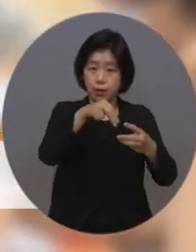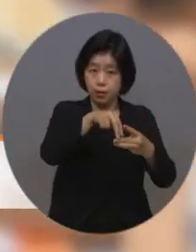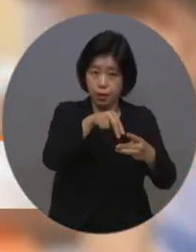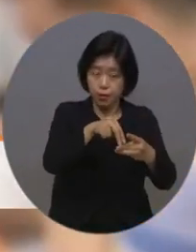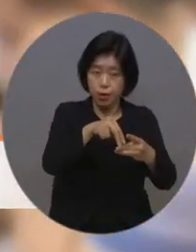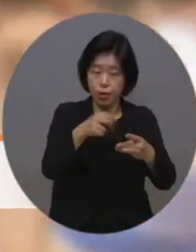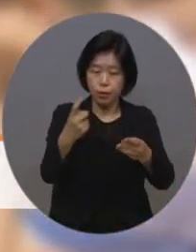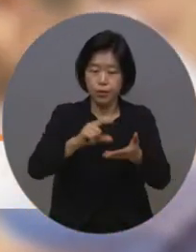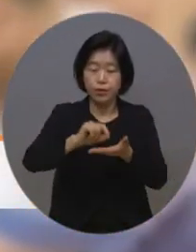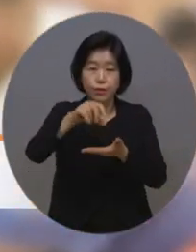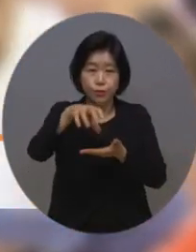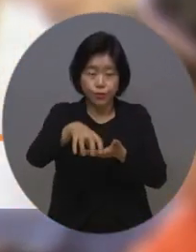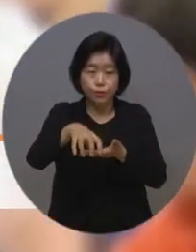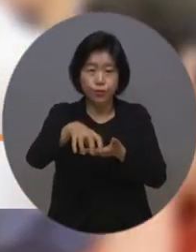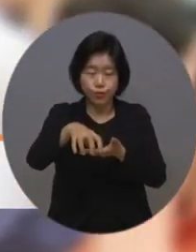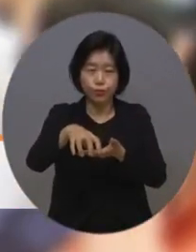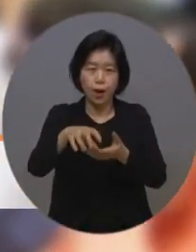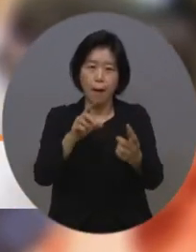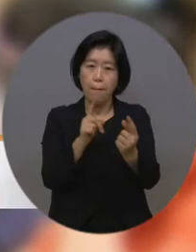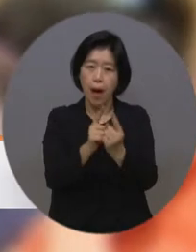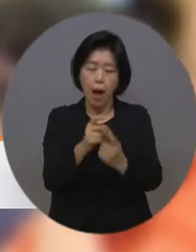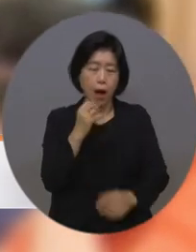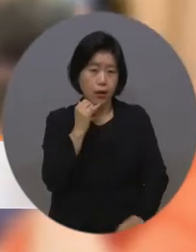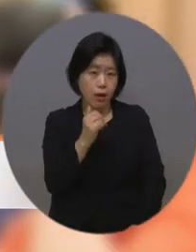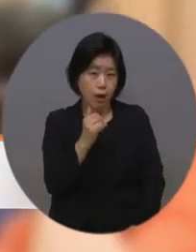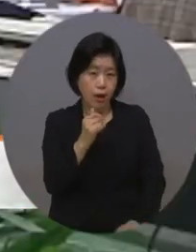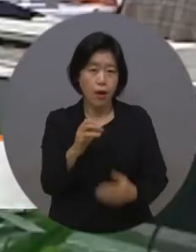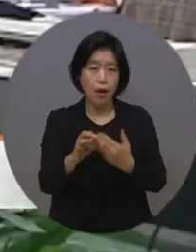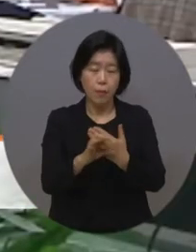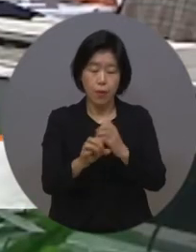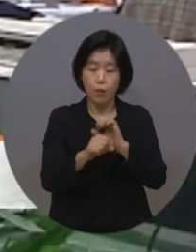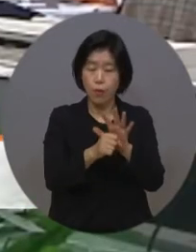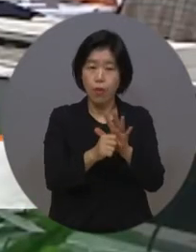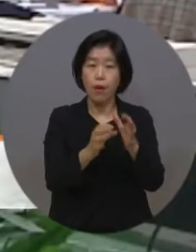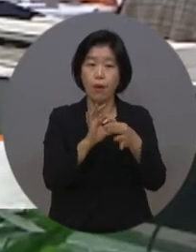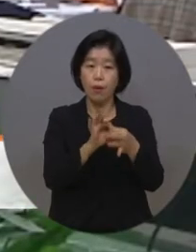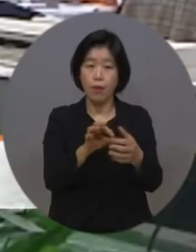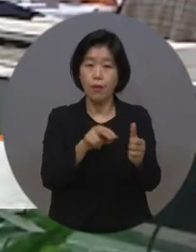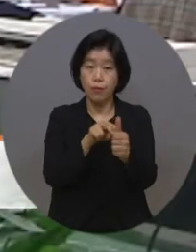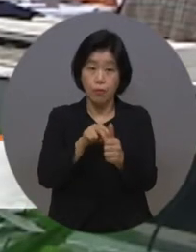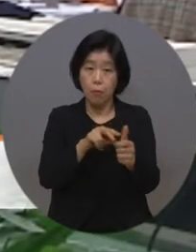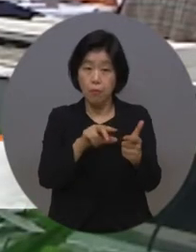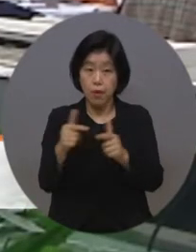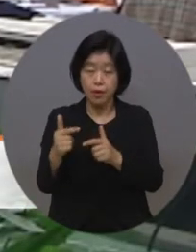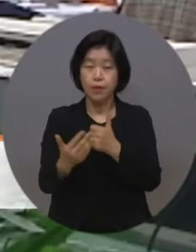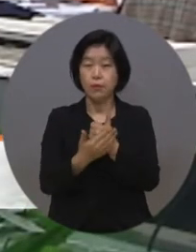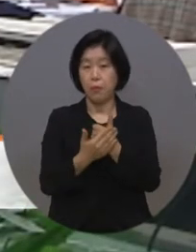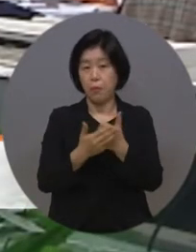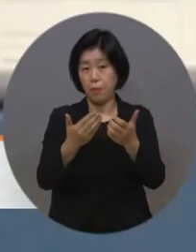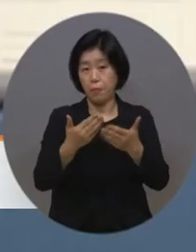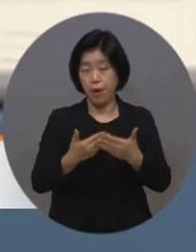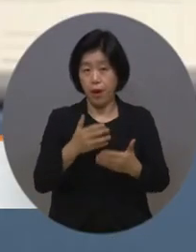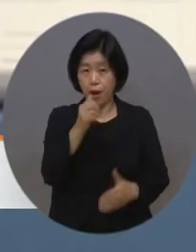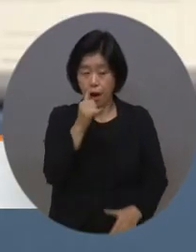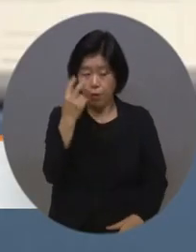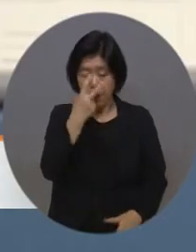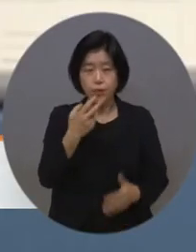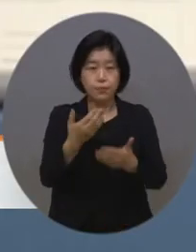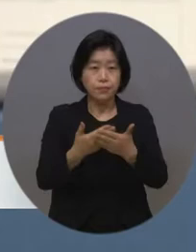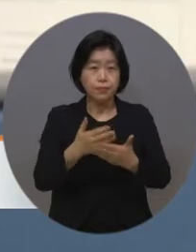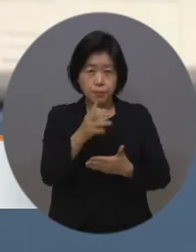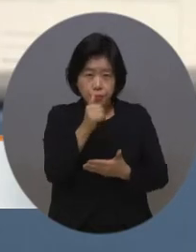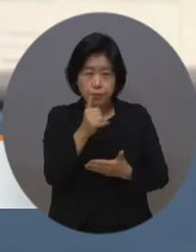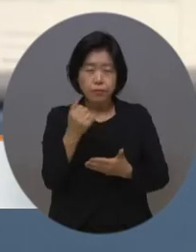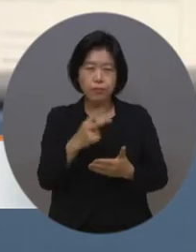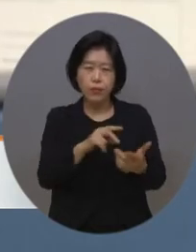장애인 가족지원센터로 연락하면 코로나19와 관련된 정보와 함께 상담을 통해 긴급 돌봄과 방역용품